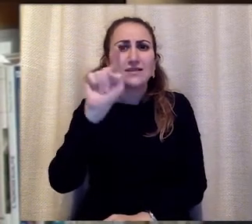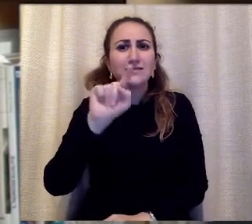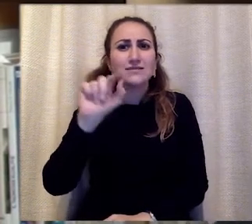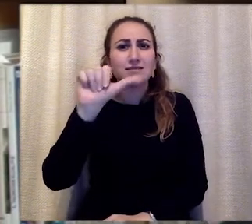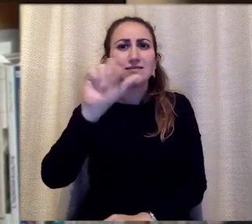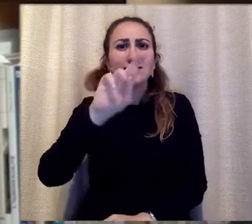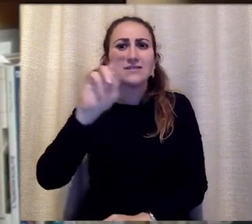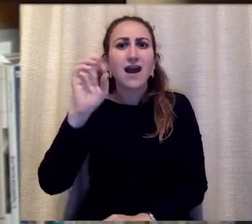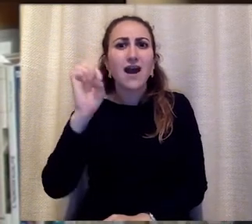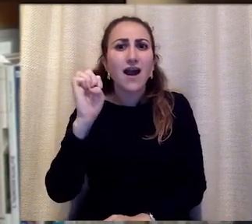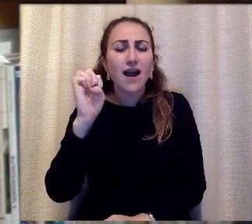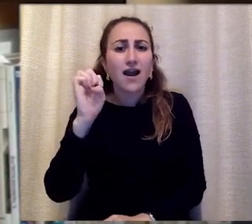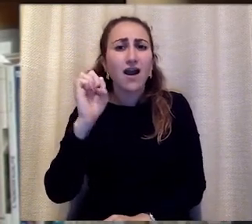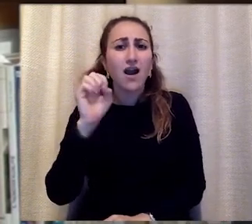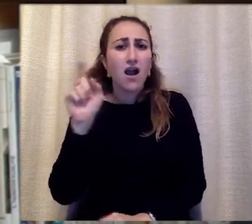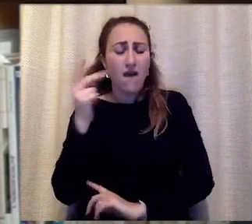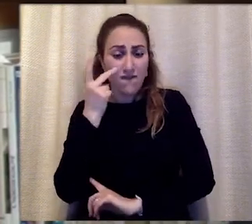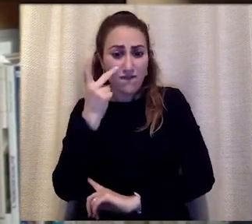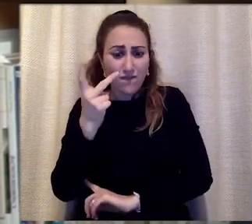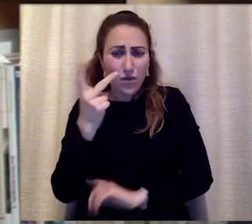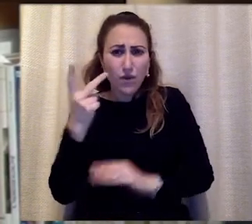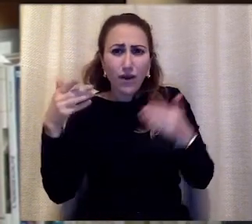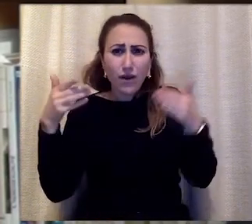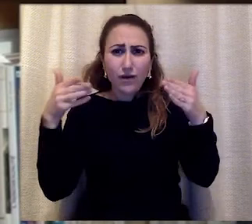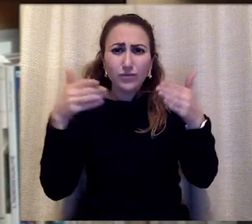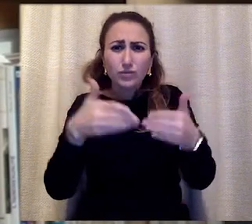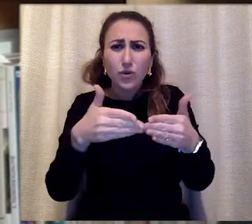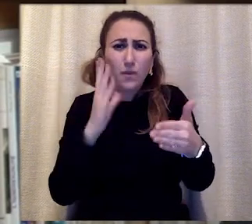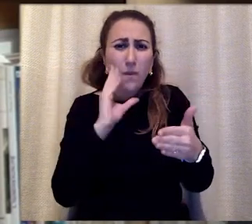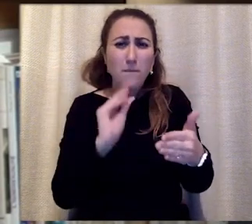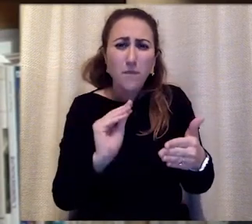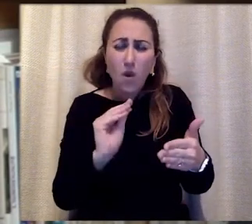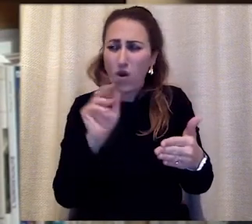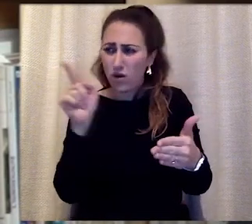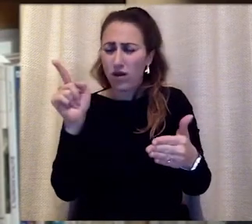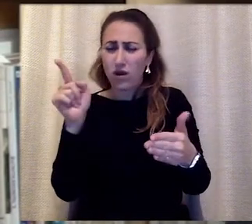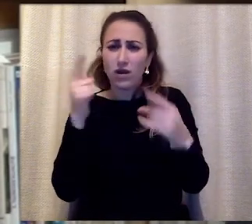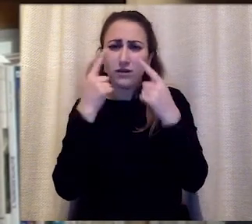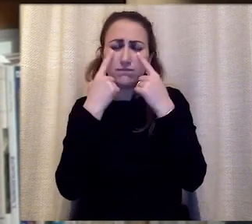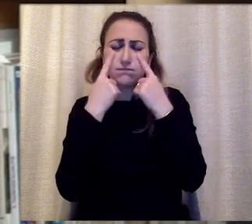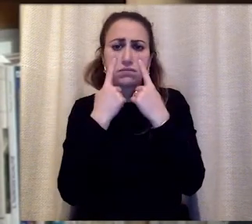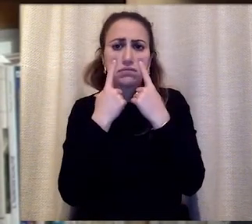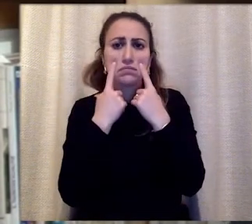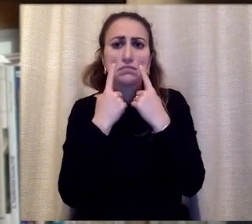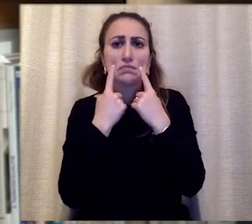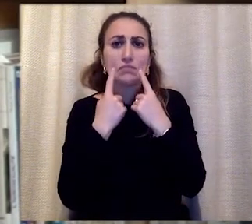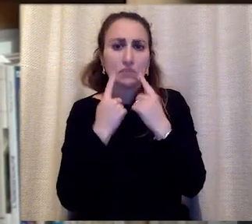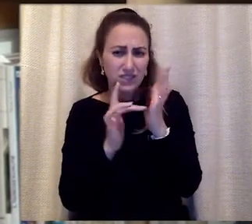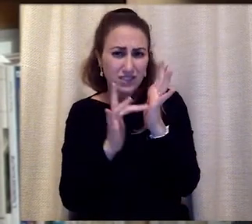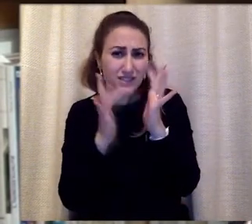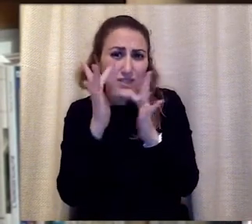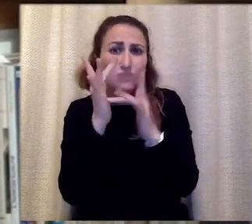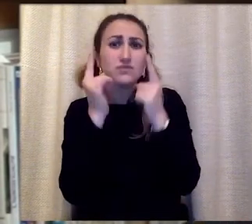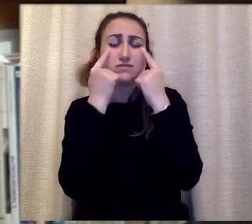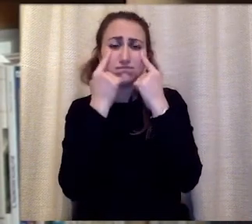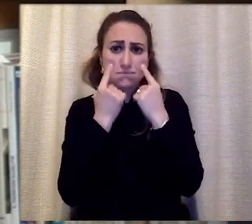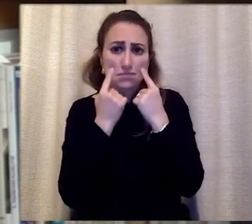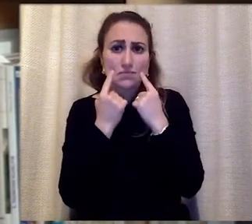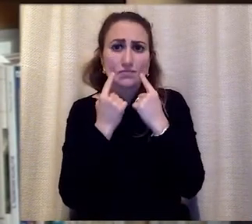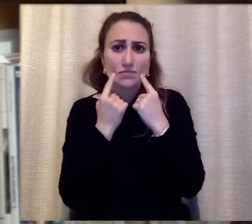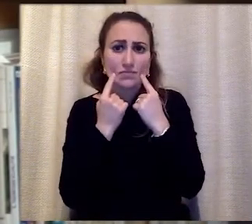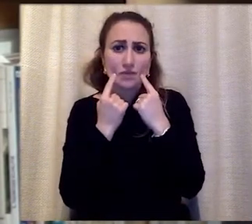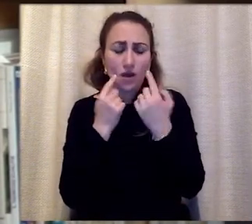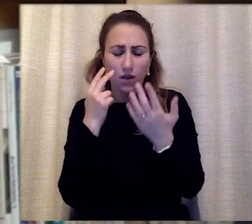Ce petit verset qui a une grande portée pour nous montrer à la